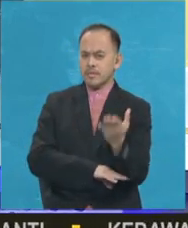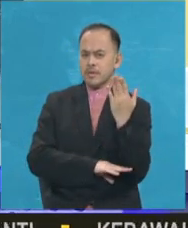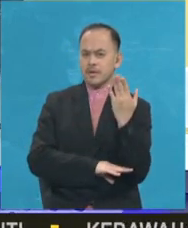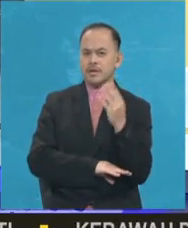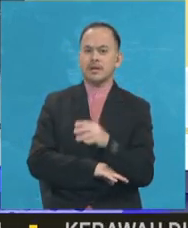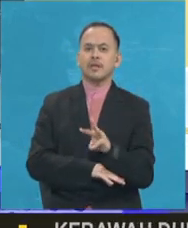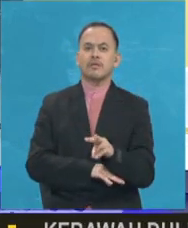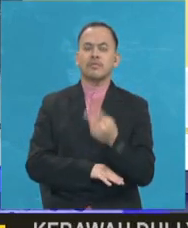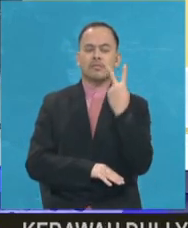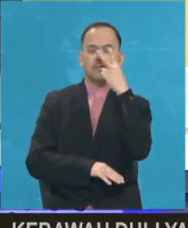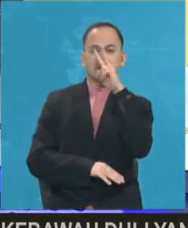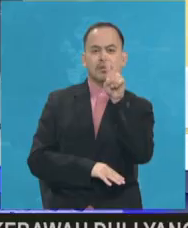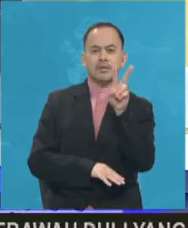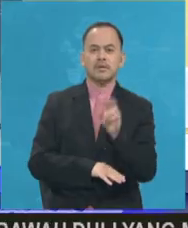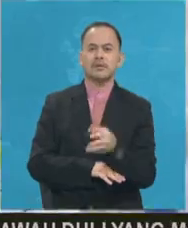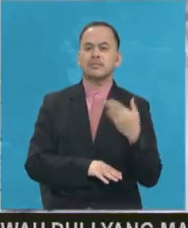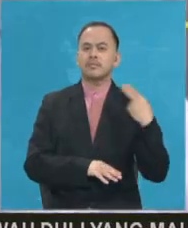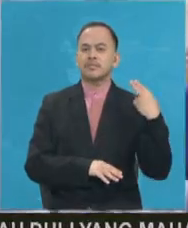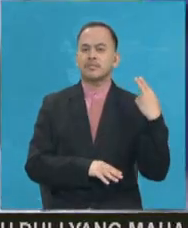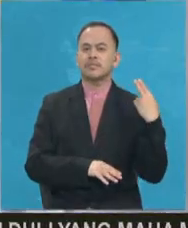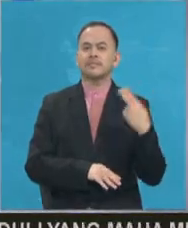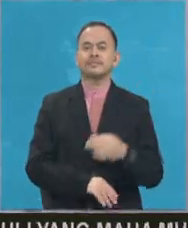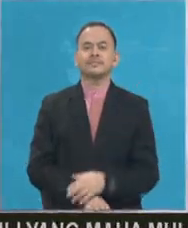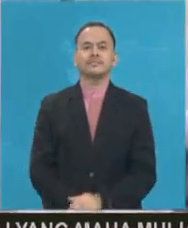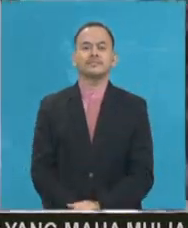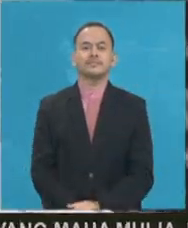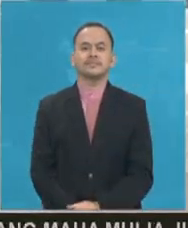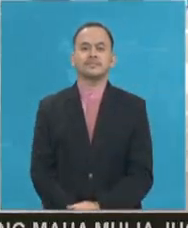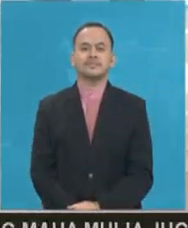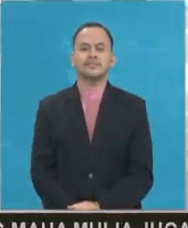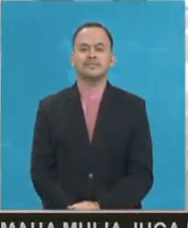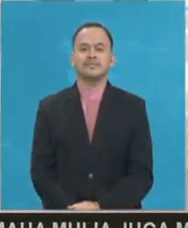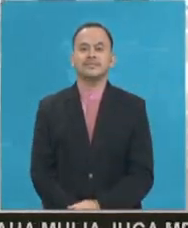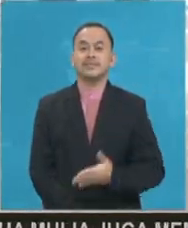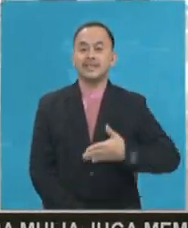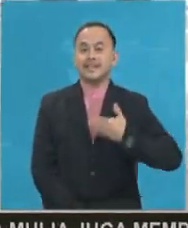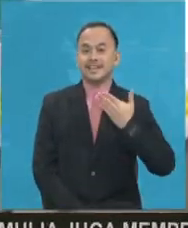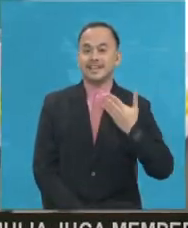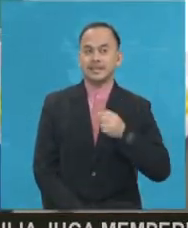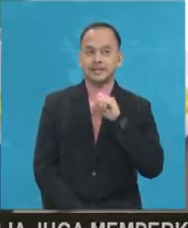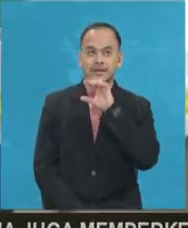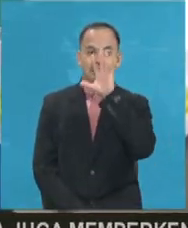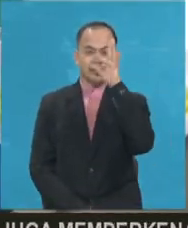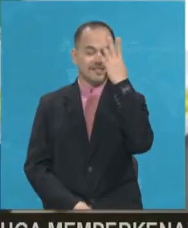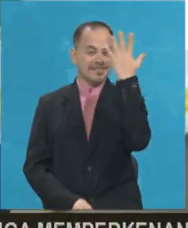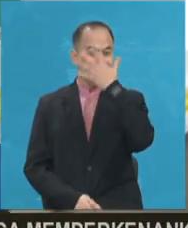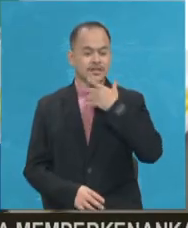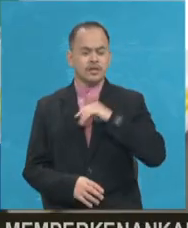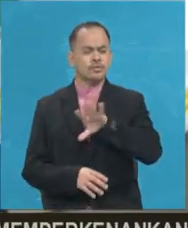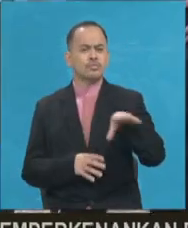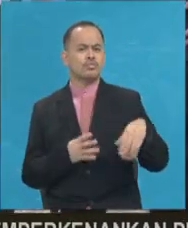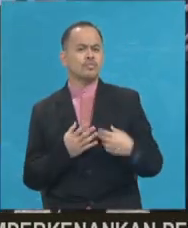detik bersejarah itu Hai keceriaan dan kegembiraan jelas terpancar di wajah-wajah